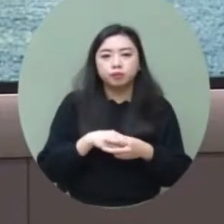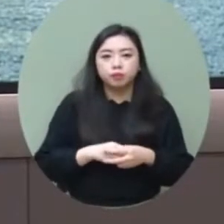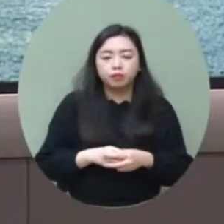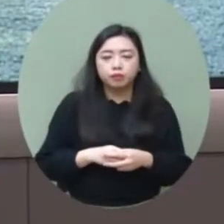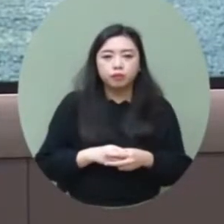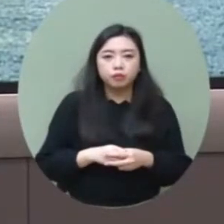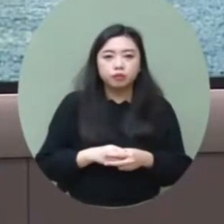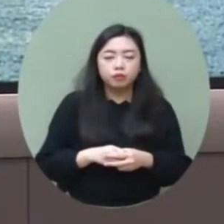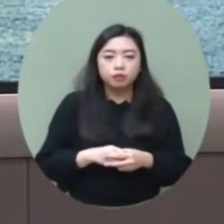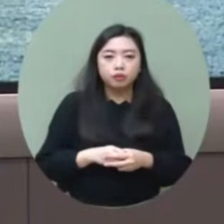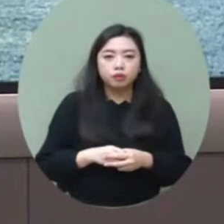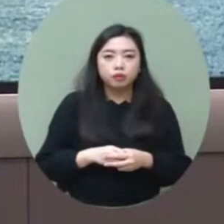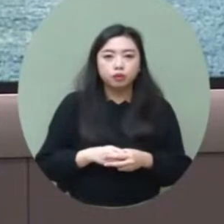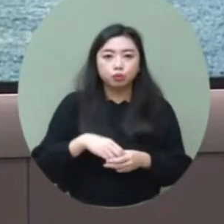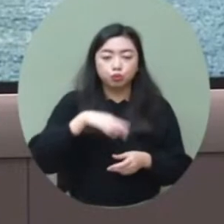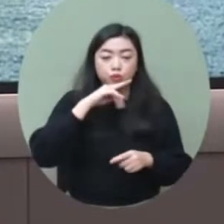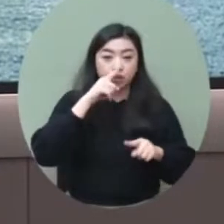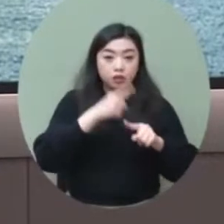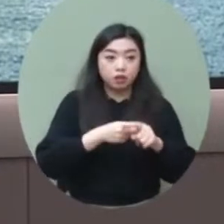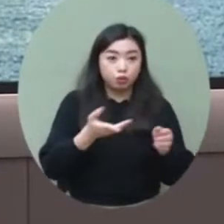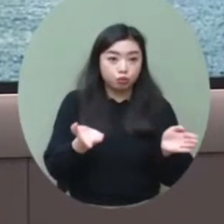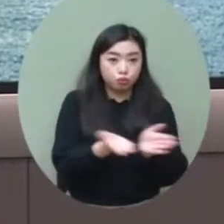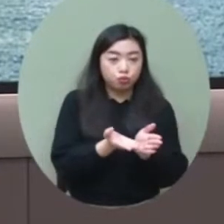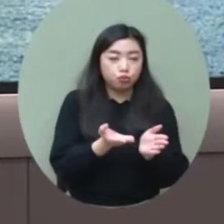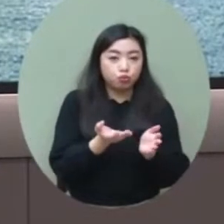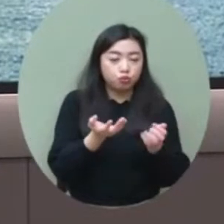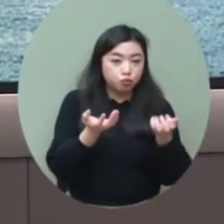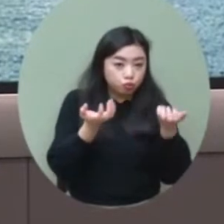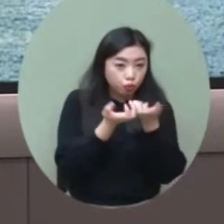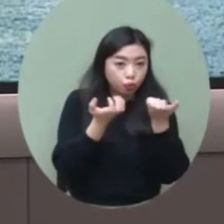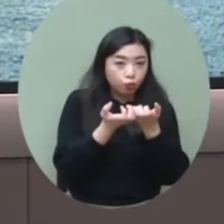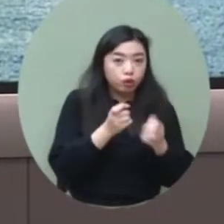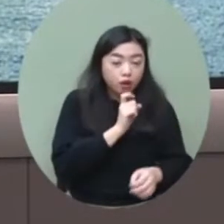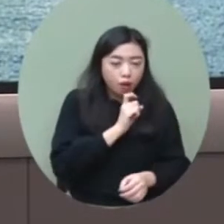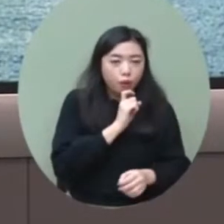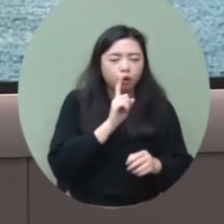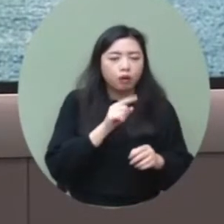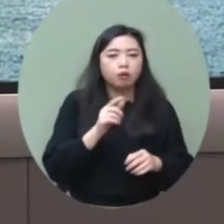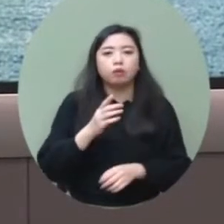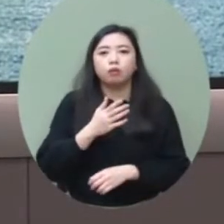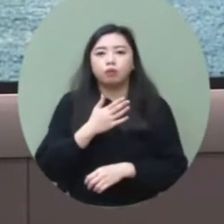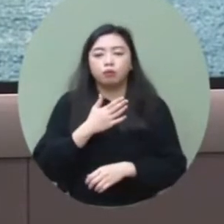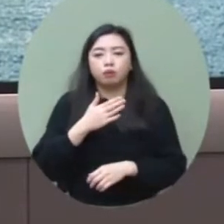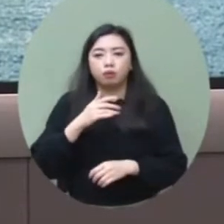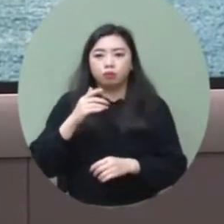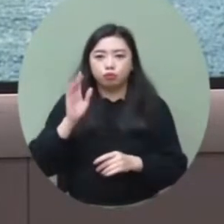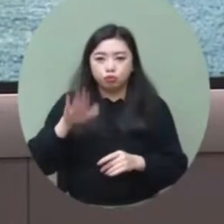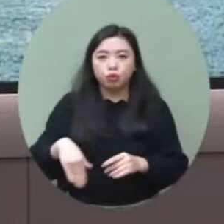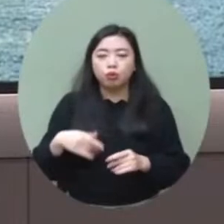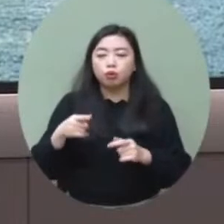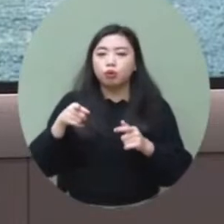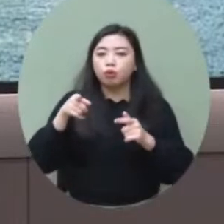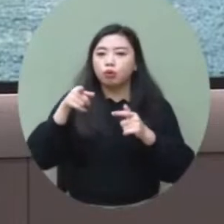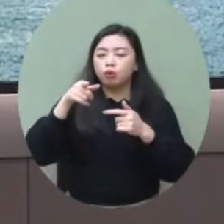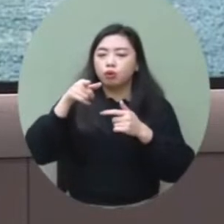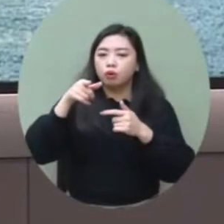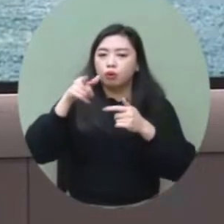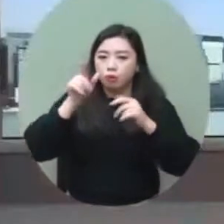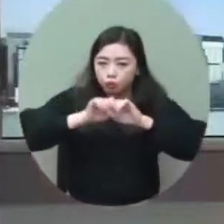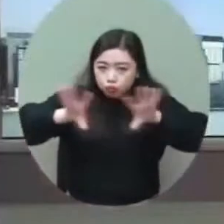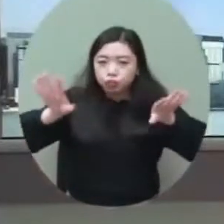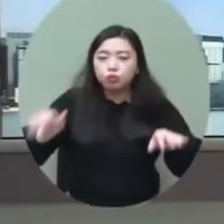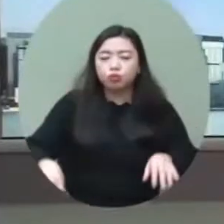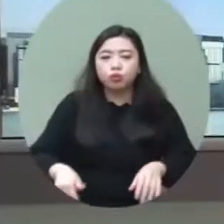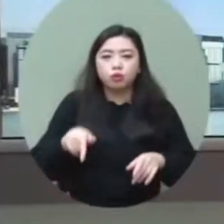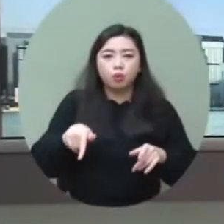the confirmed figures in any platform, including in this conference. Yeah. 下一